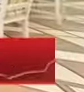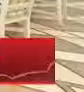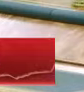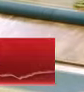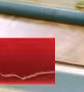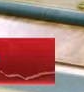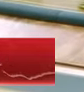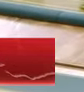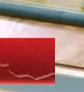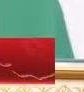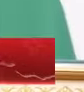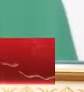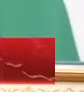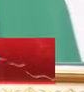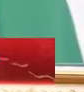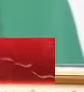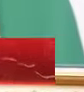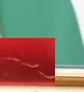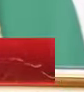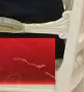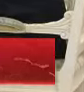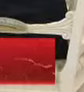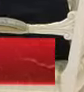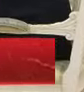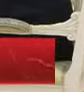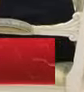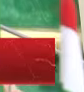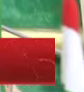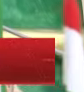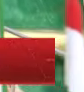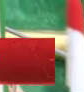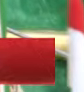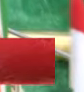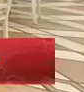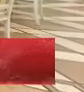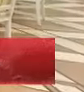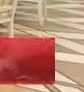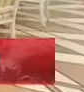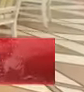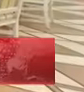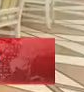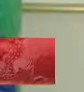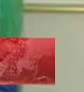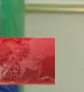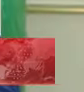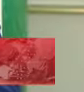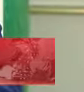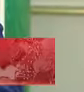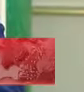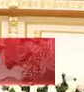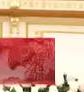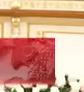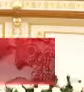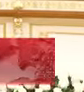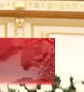Көпжақты диалогты нығайту орнықты бейбітшілік пен дамуға ұмтылу Шанхай ынтымақтастық ұйымының алдағы Астана саммиті осындай атаумен өтеді.